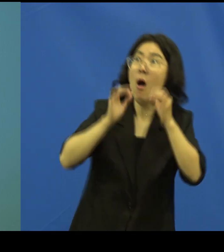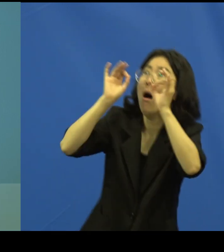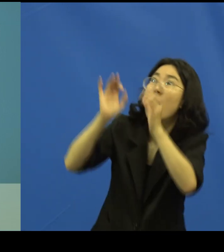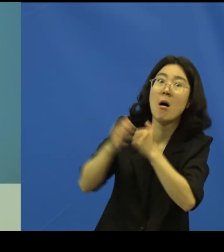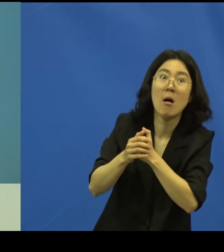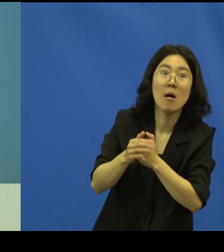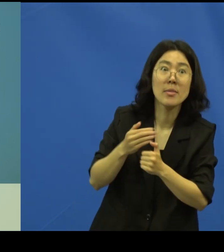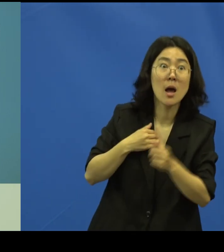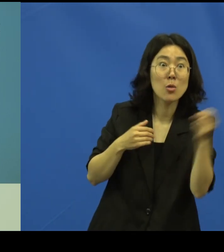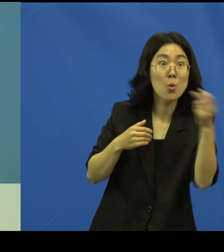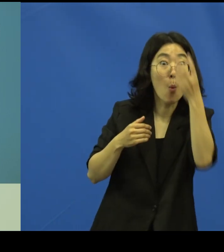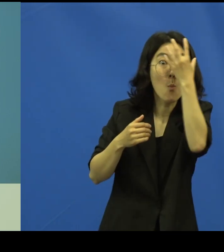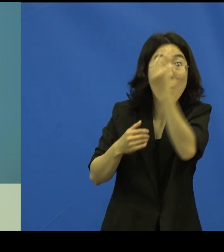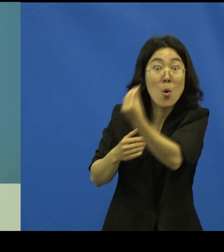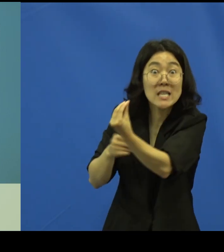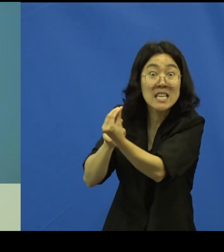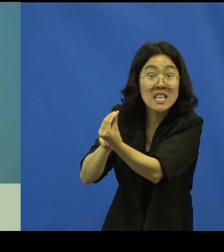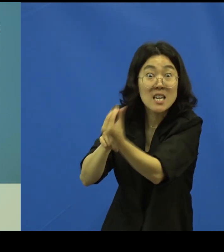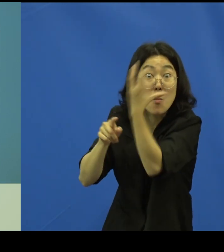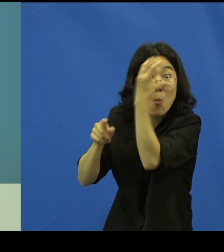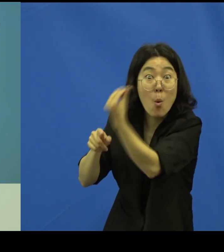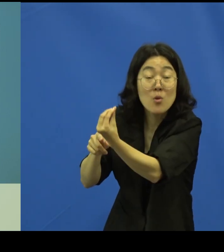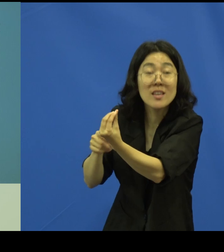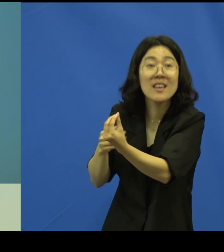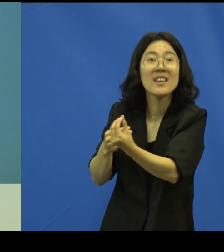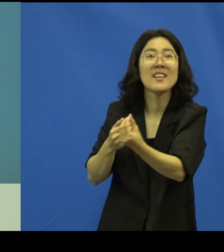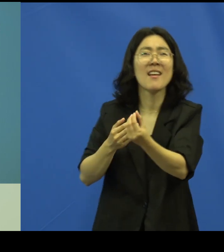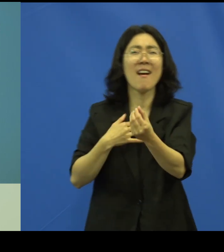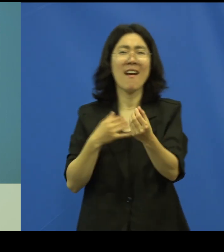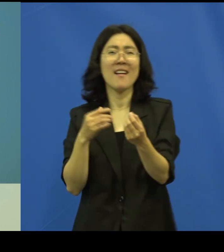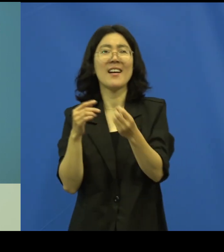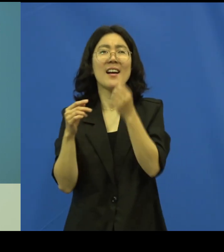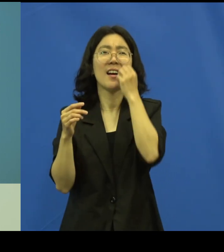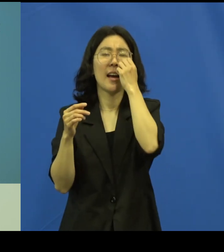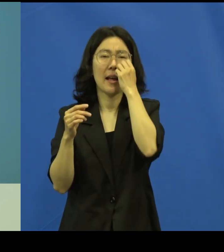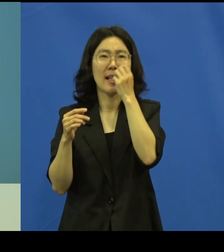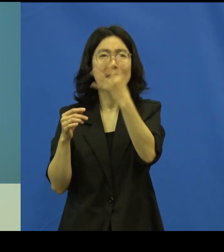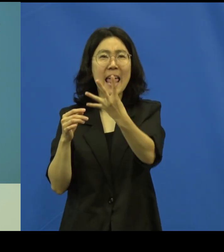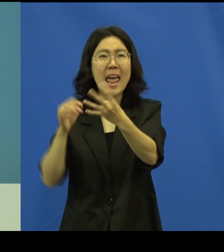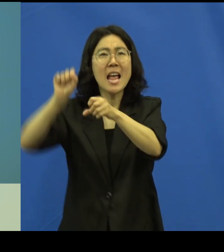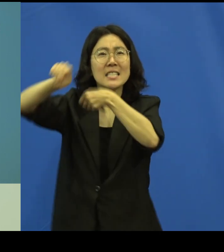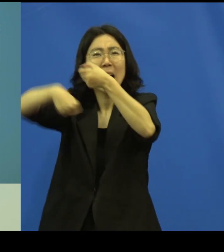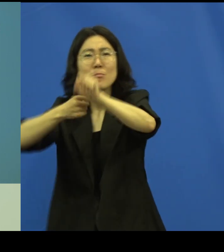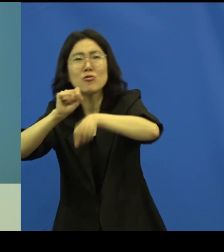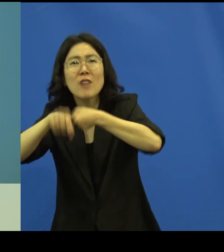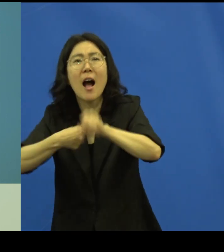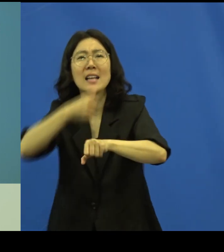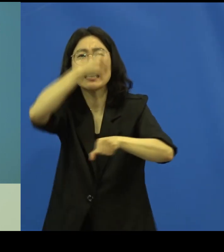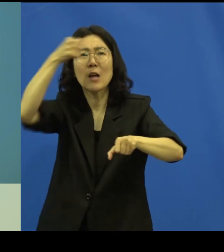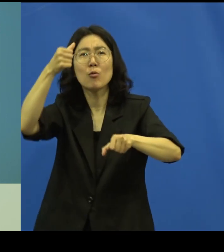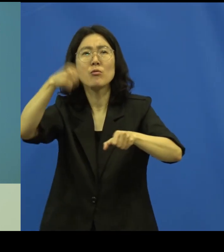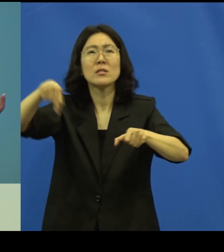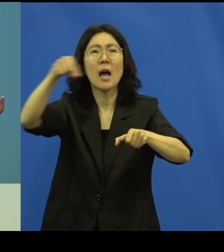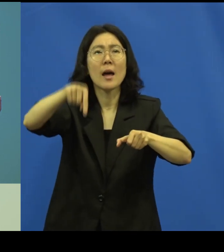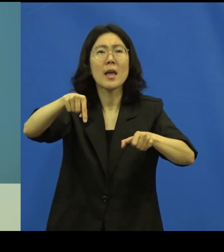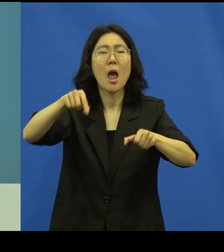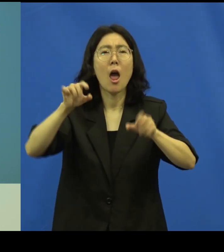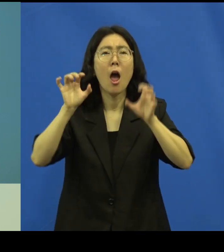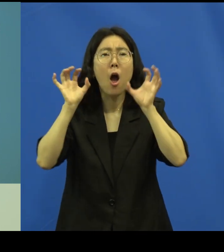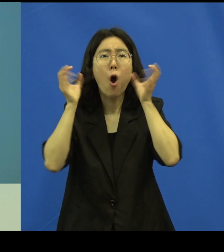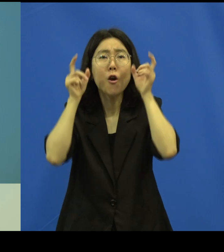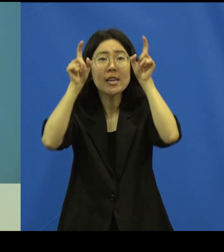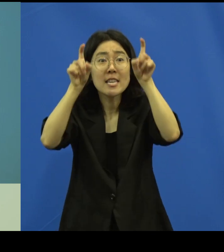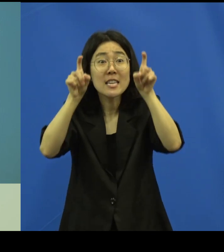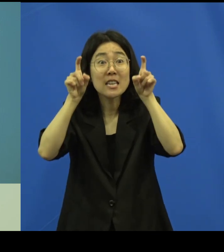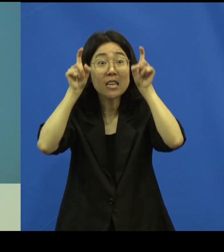나와요. 내가 또 보니 보좌와 내 생물과 장로들 사이에 한 어린 양이 서 있는데 쫙